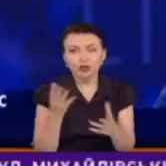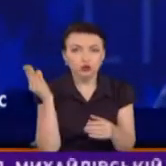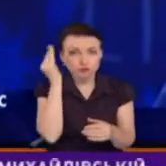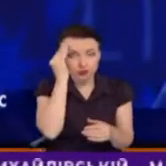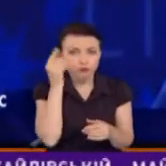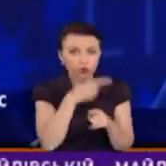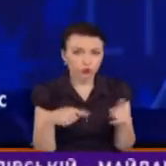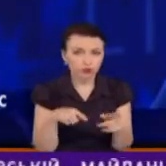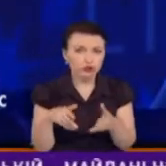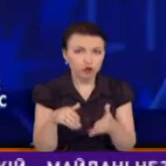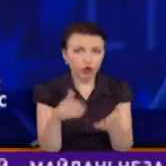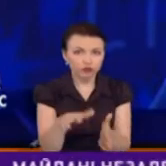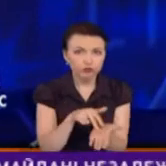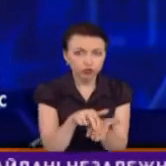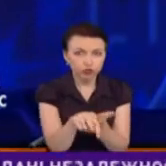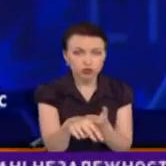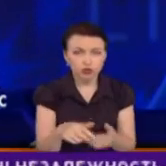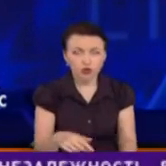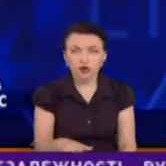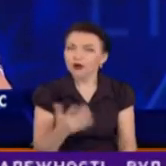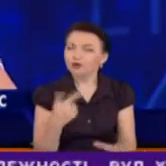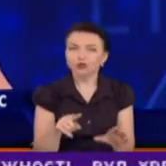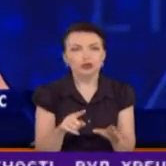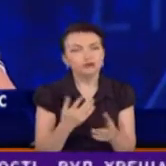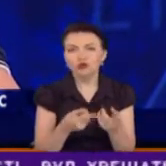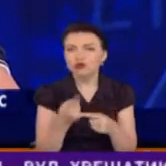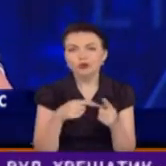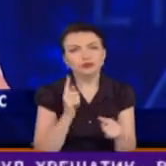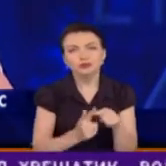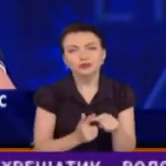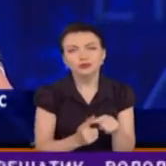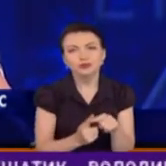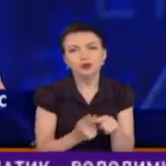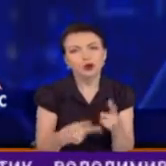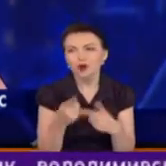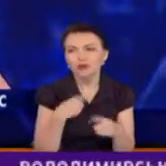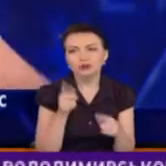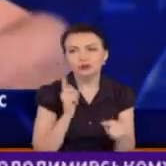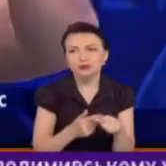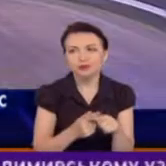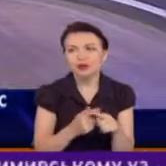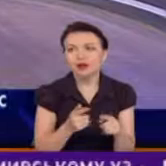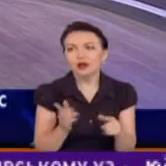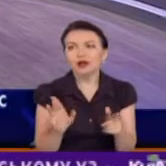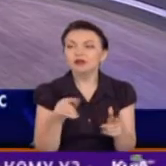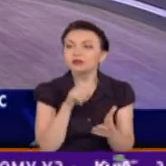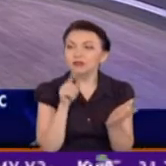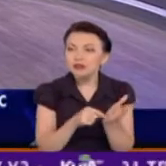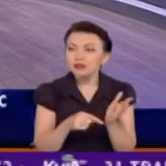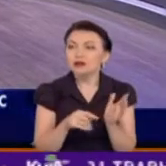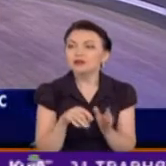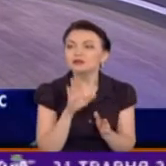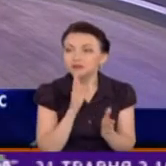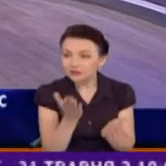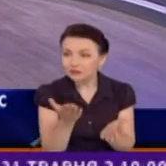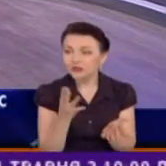половину шляху пройшли, да? Ну, кажуть, що вже точка невозврата пройдена. Чудово. Тоді я ж питання задаю вам, пані Марії, і всім мешканцям. У нас